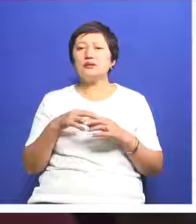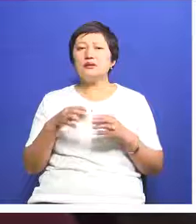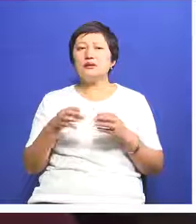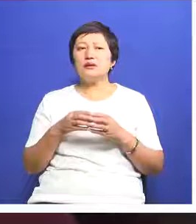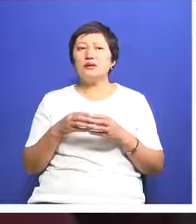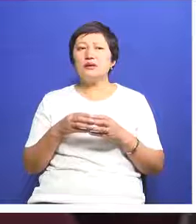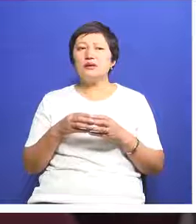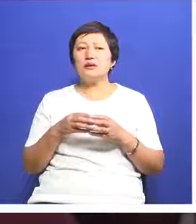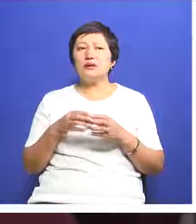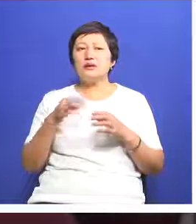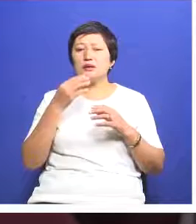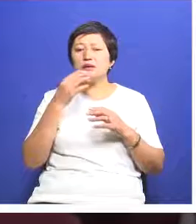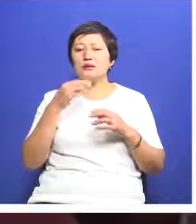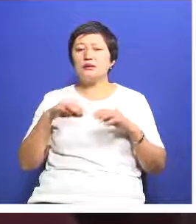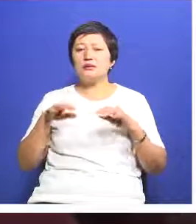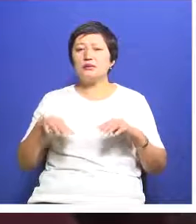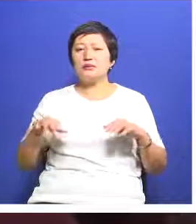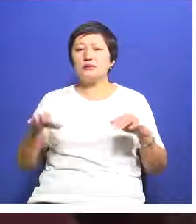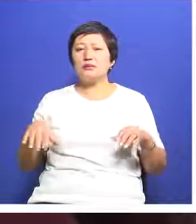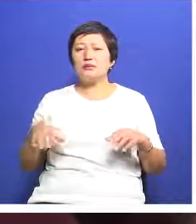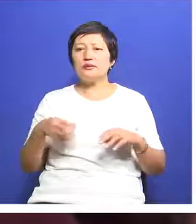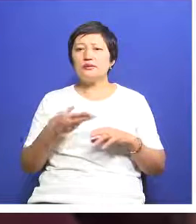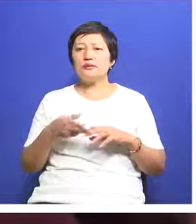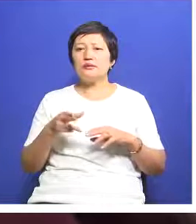мекенінде кішкентай балалар ойнайтын.